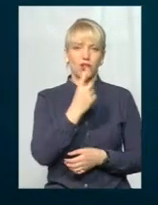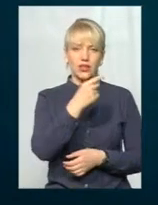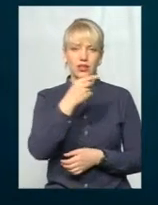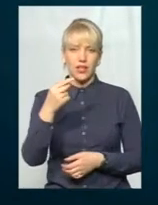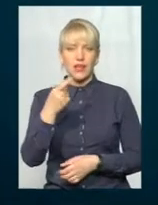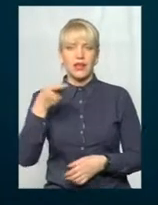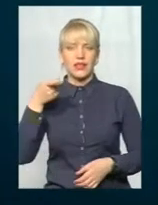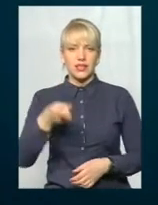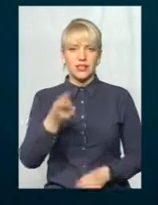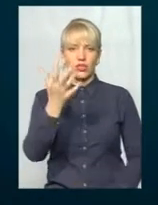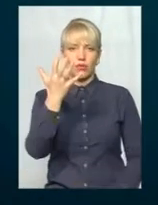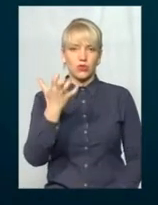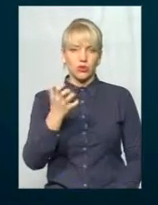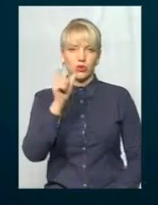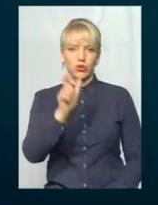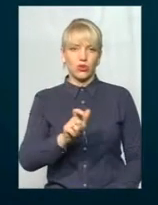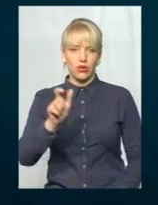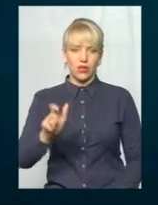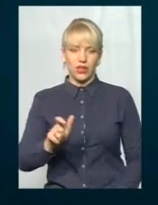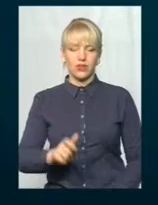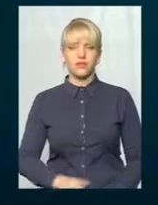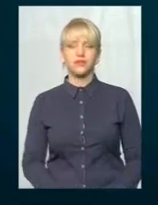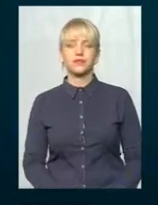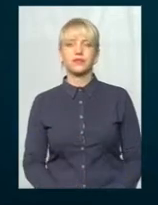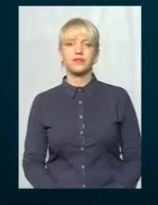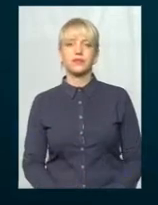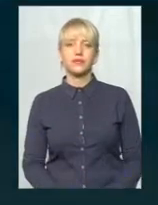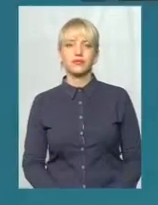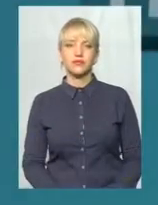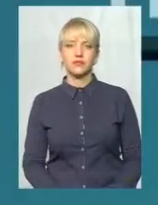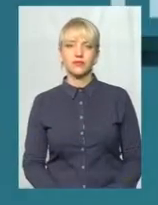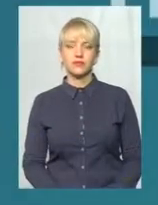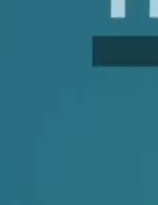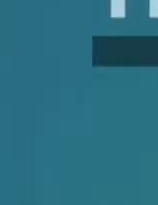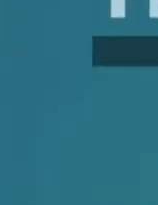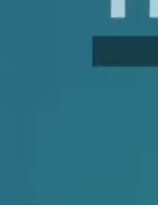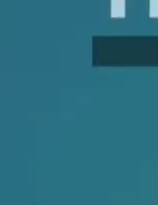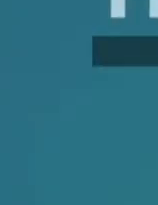тисячі. Радіо «Свобода», 11 грудня 2017 року.